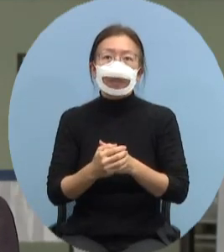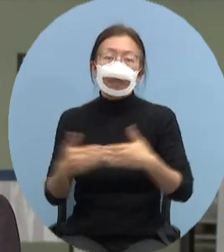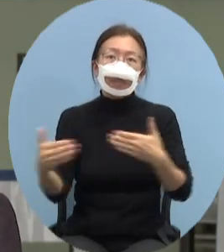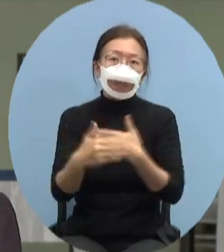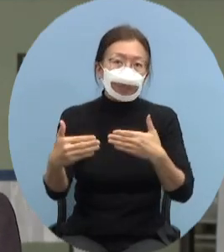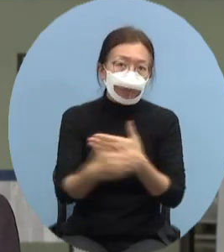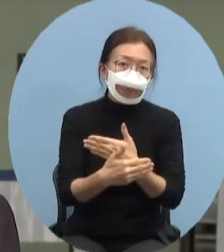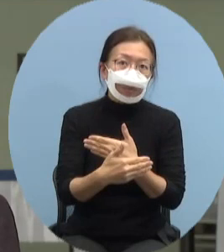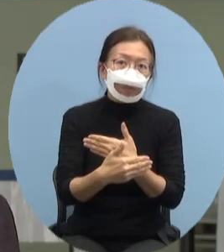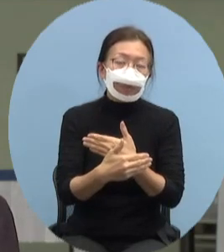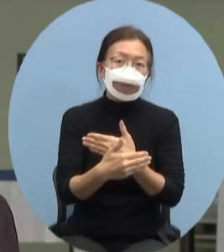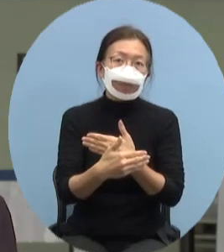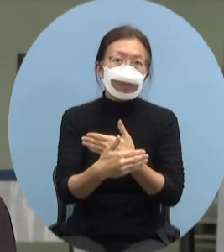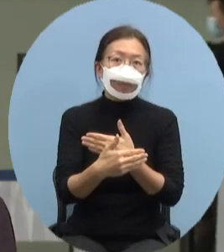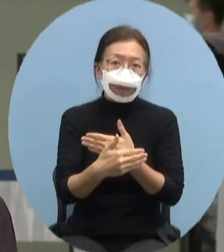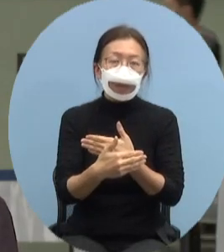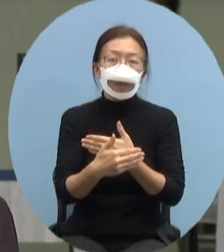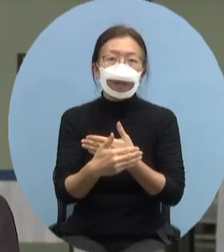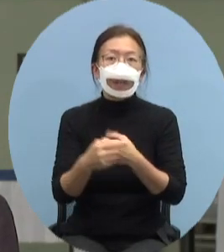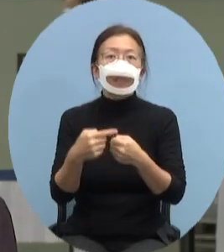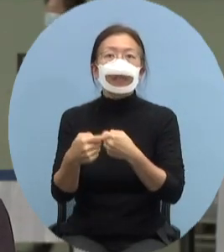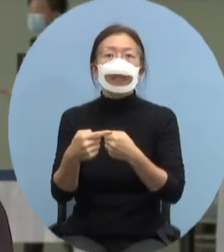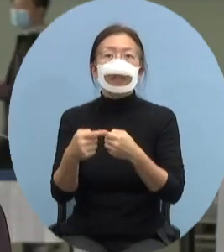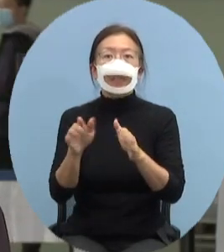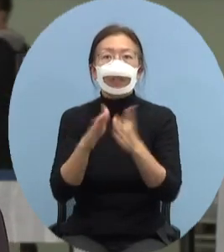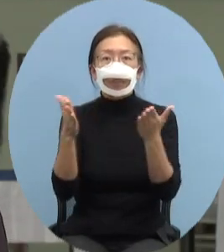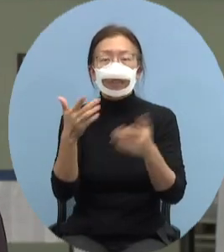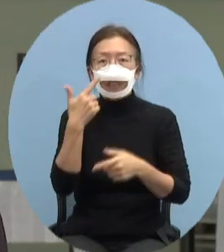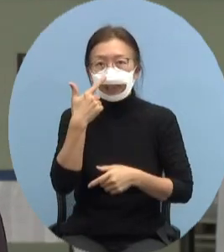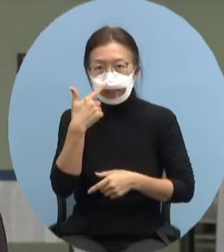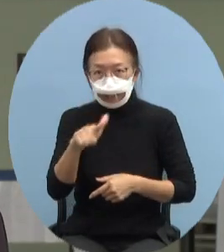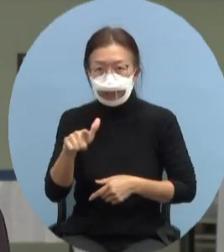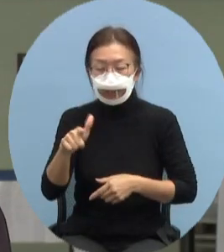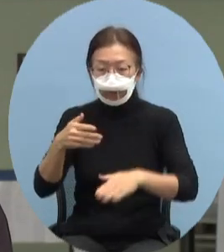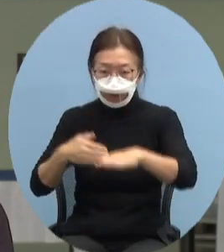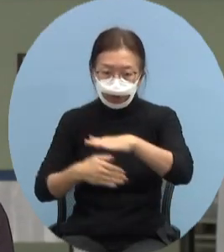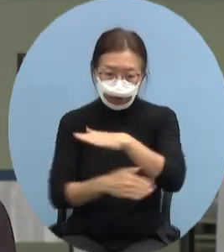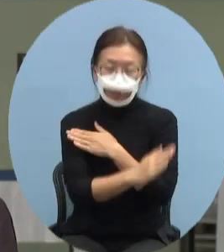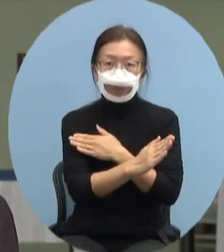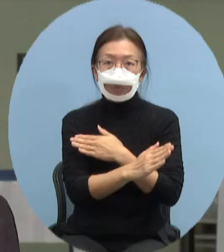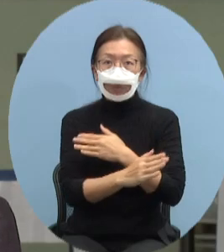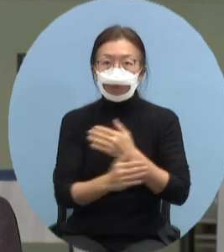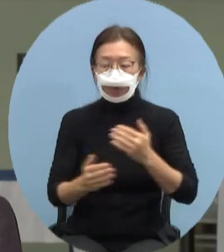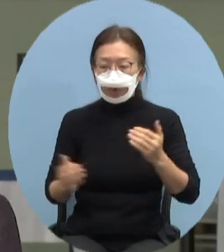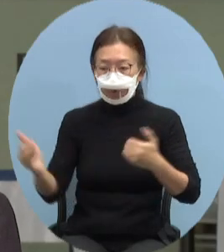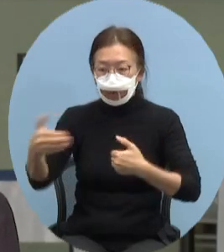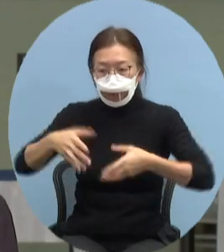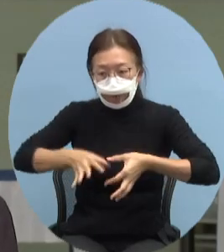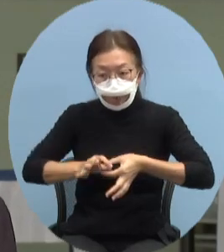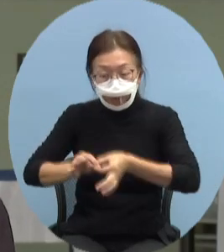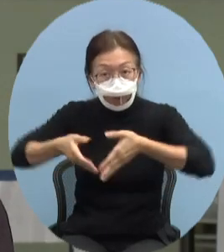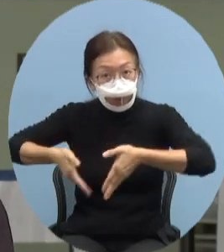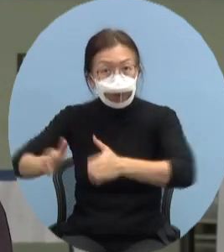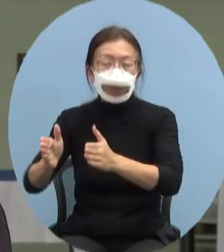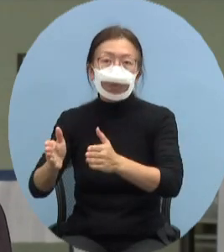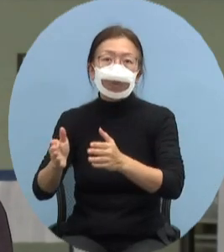係會第一次係用我哋嘅新嘅隧道同埋連接路，亦都